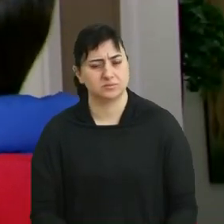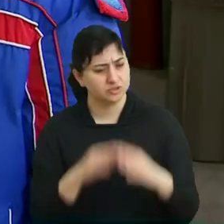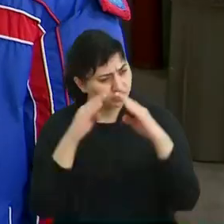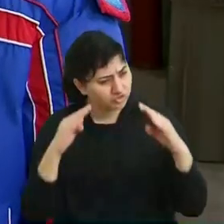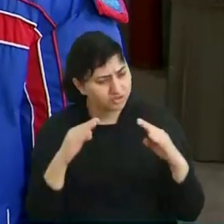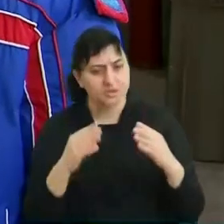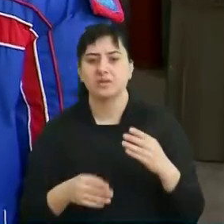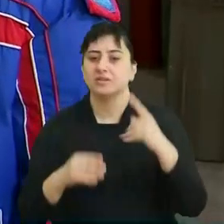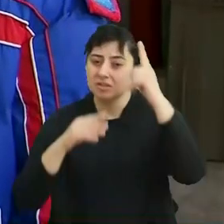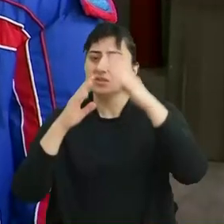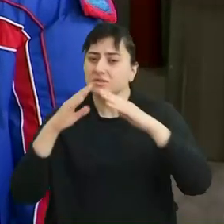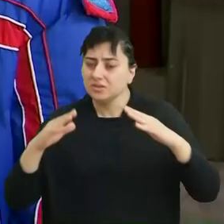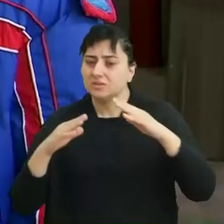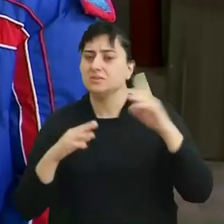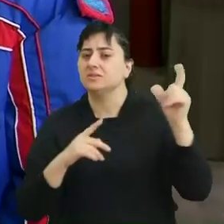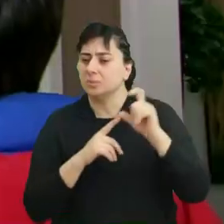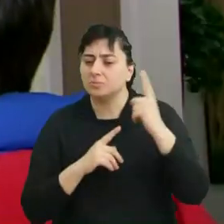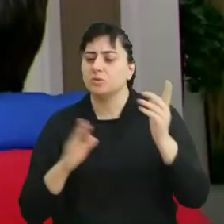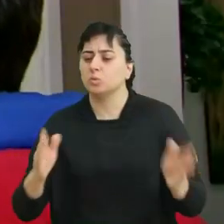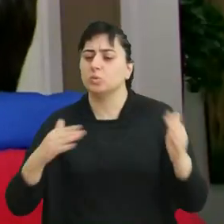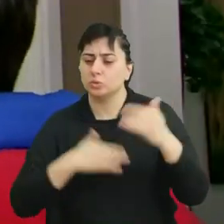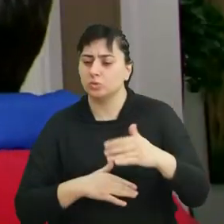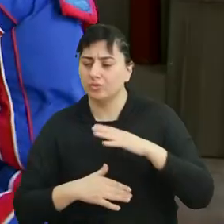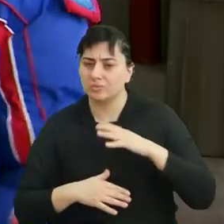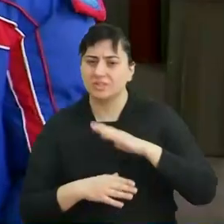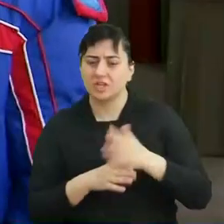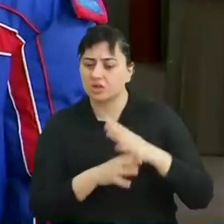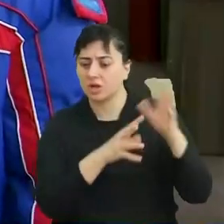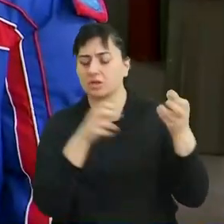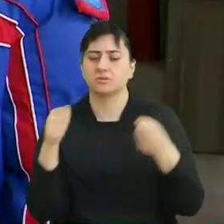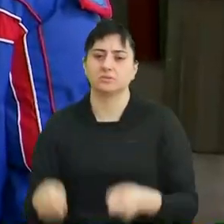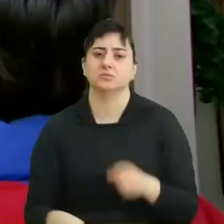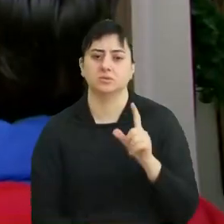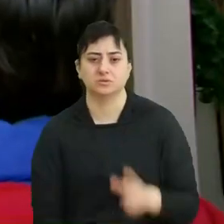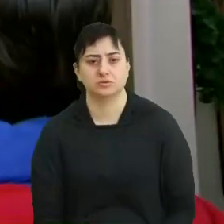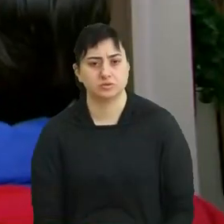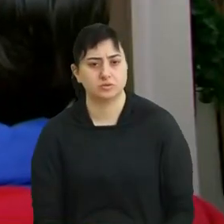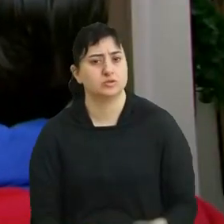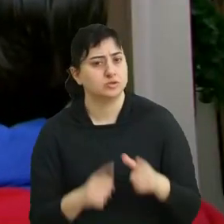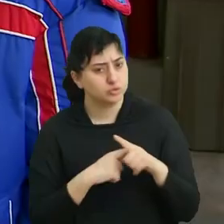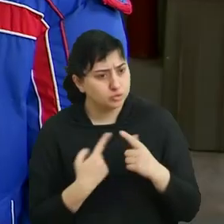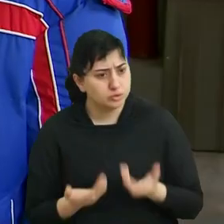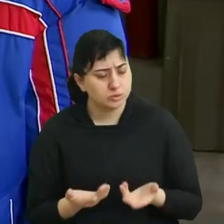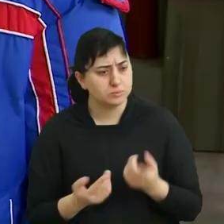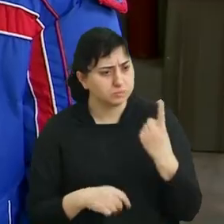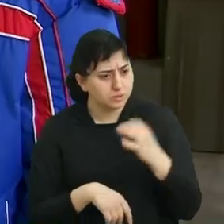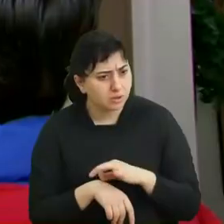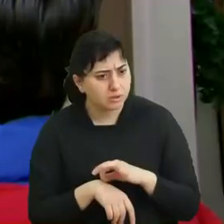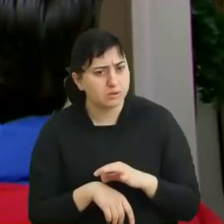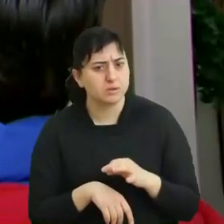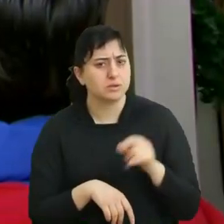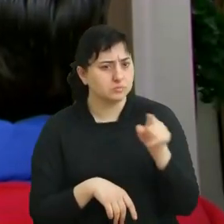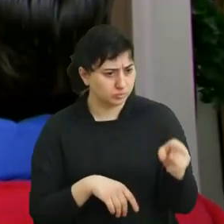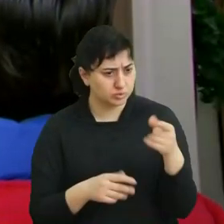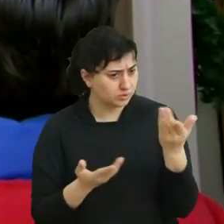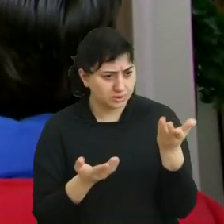Çatıya mı? Evet, çatıda Serpil teyzenin bir sandığı varmış. İçine eşyalar indirecekmiş. İyi de Junior, bir dakika yap.